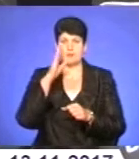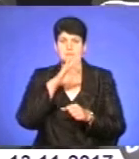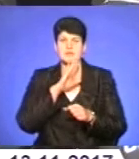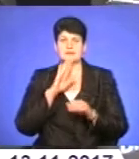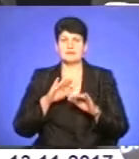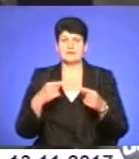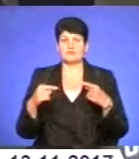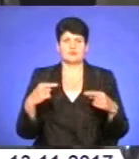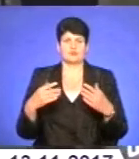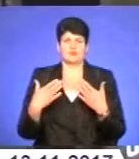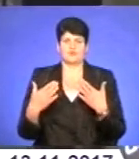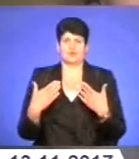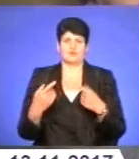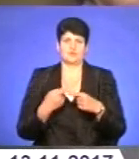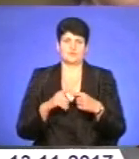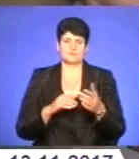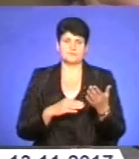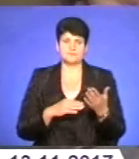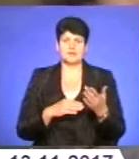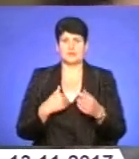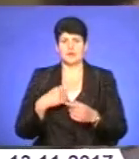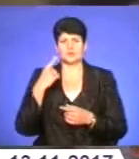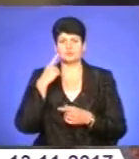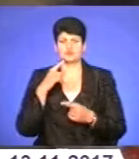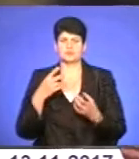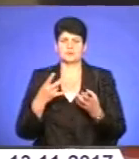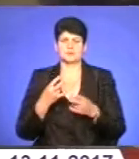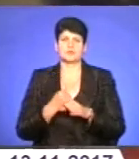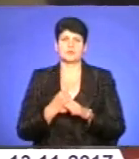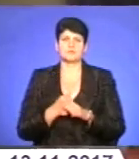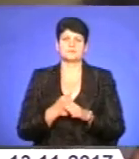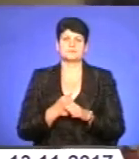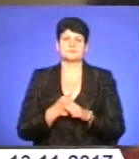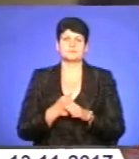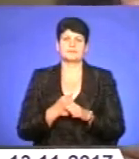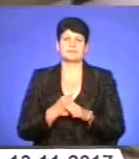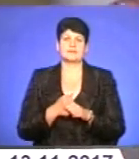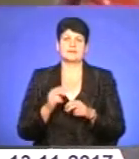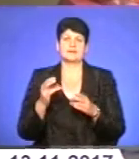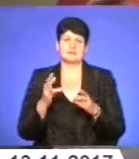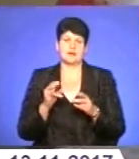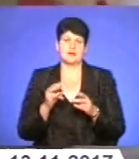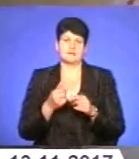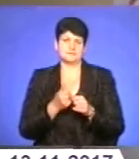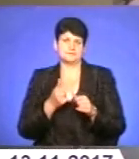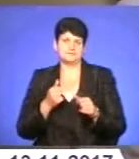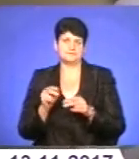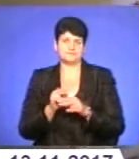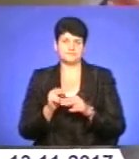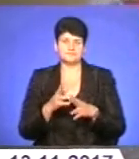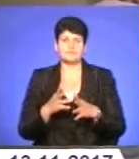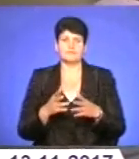по-різному ставляться до вакцинації. Я думаю, що треба робити для профілактики. Краще, бо так,